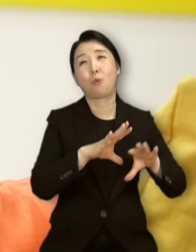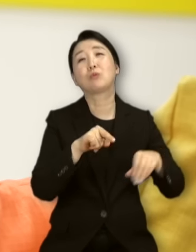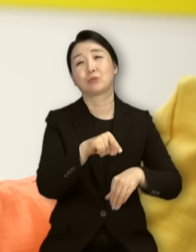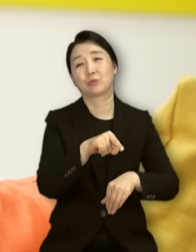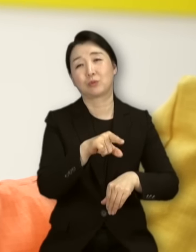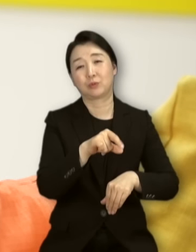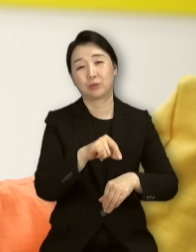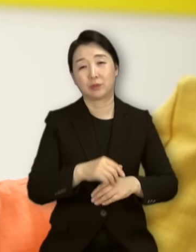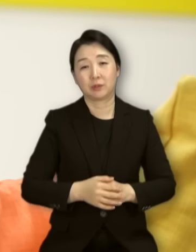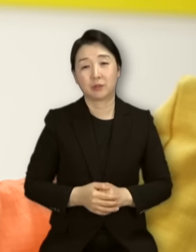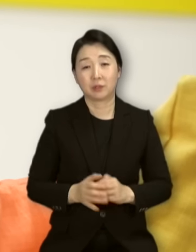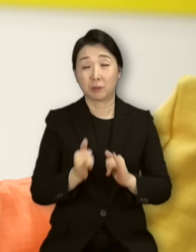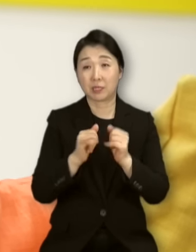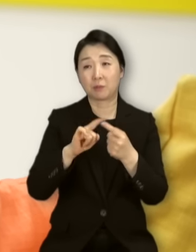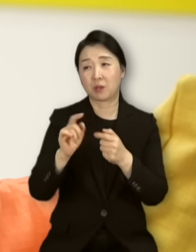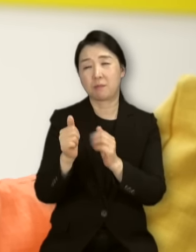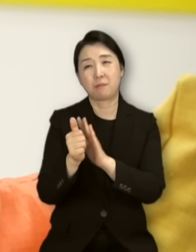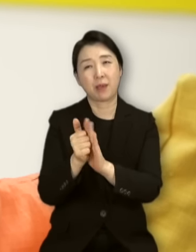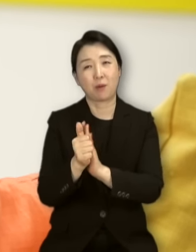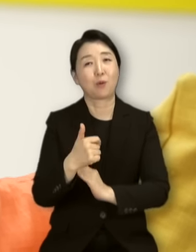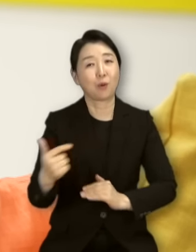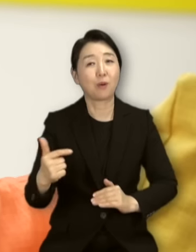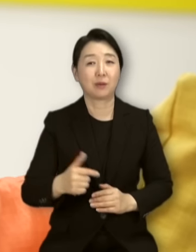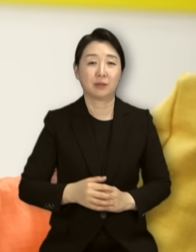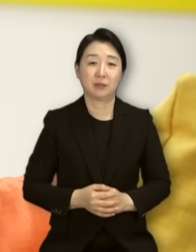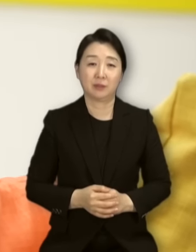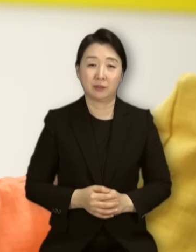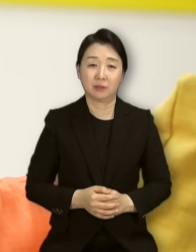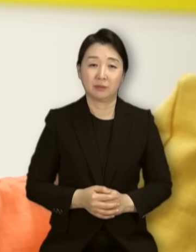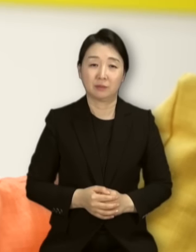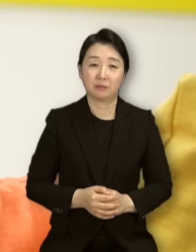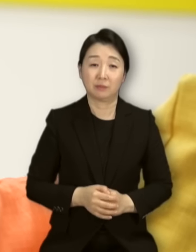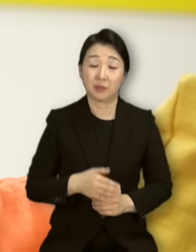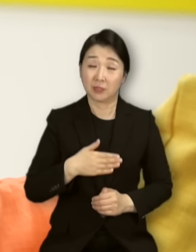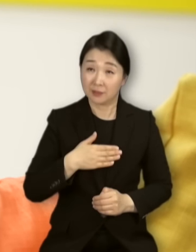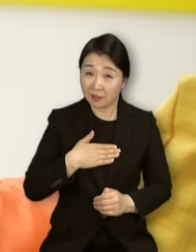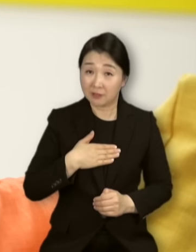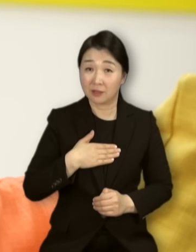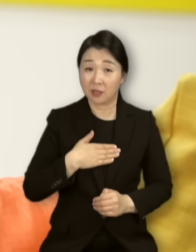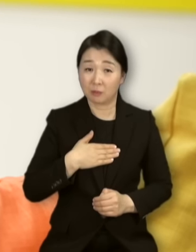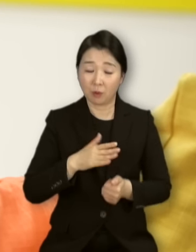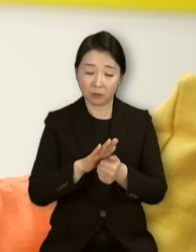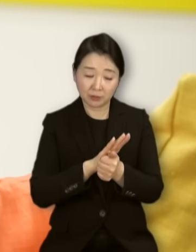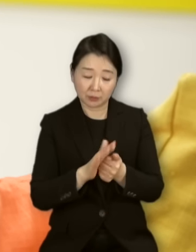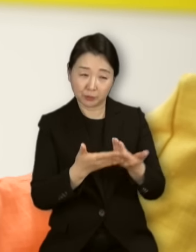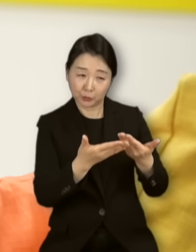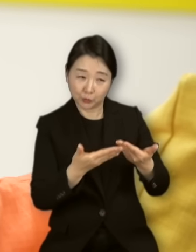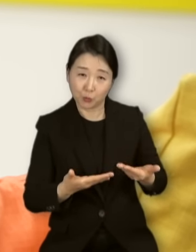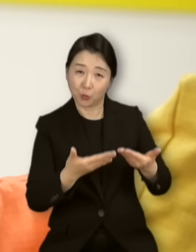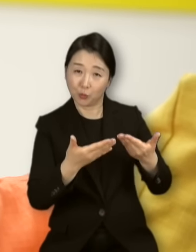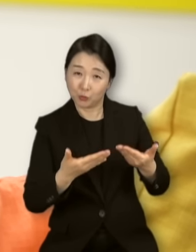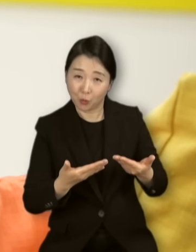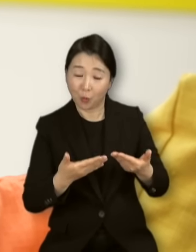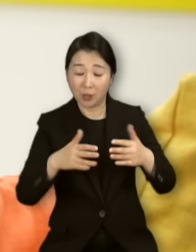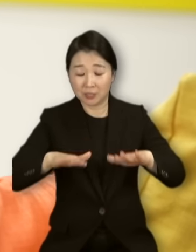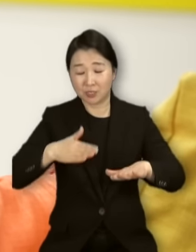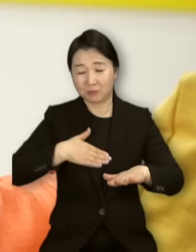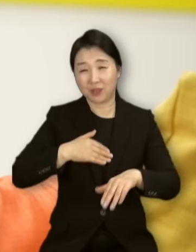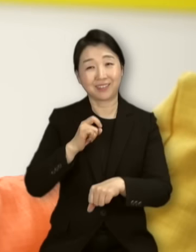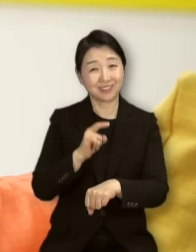스며들게 해서 오늘의 저의 성격이 되게 많이 좀 닮아가려고 가끔 이제는 어 너 교회